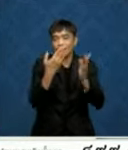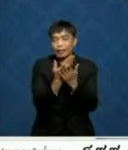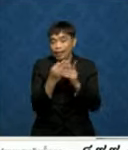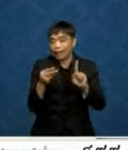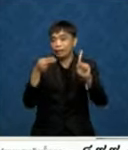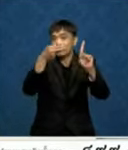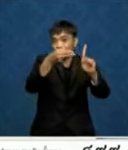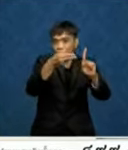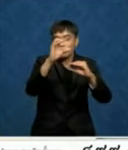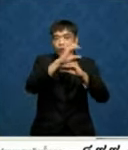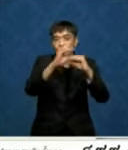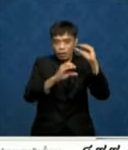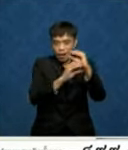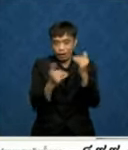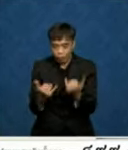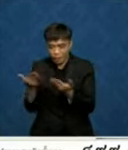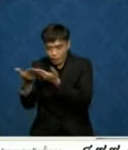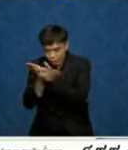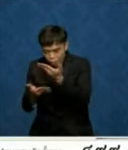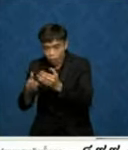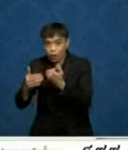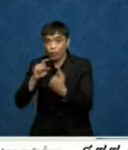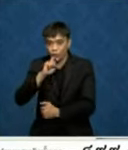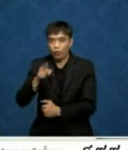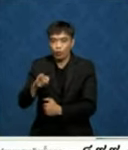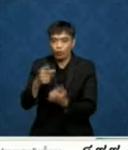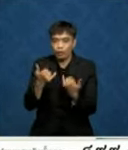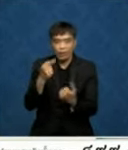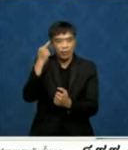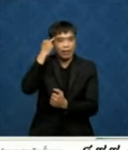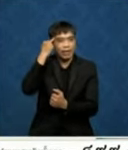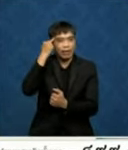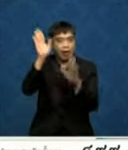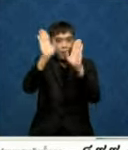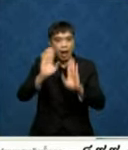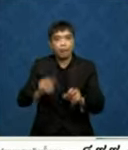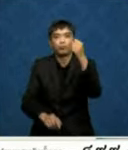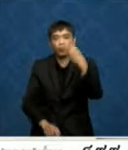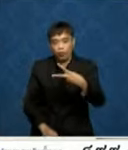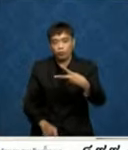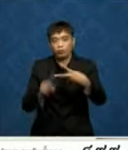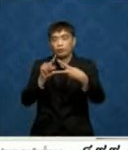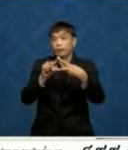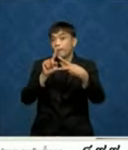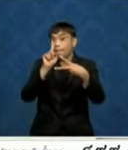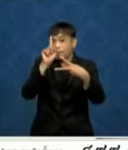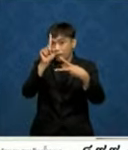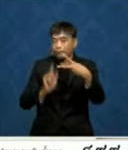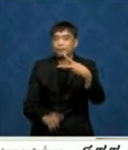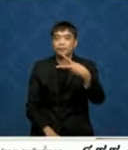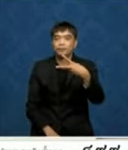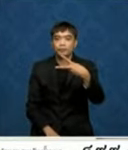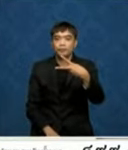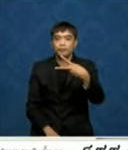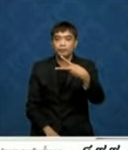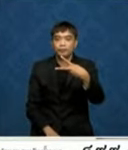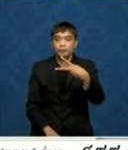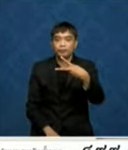ความเห็นชอบอยู่ในขณะนี้มีแนวคิดสองแบบด้วยกันแบบแรก